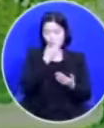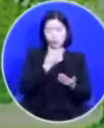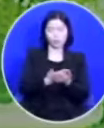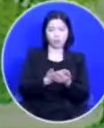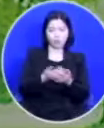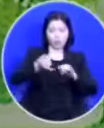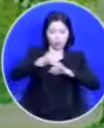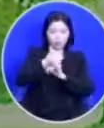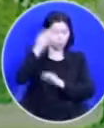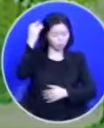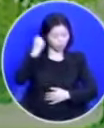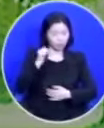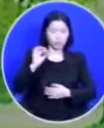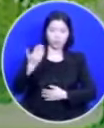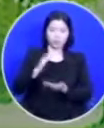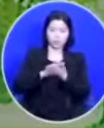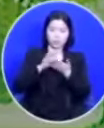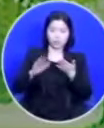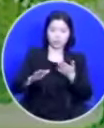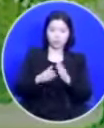명심하셔야 됩니다